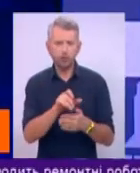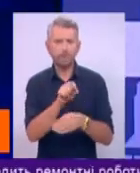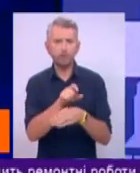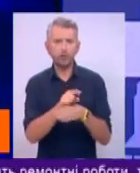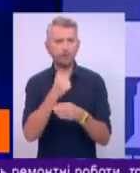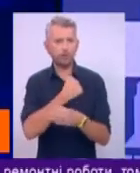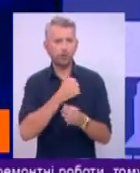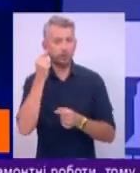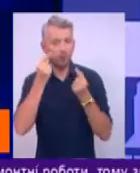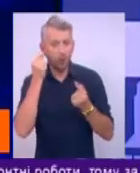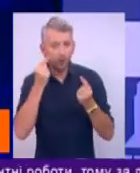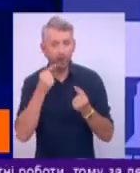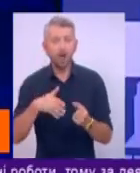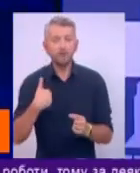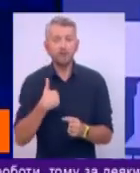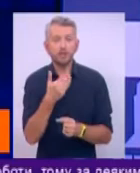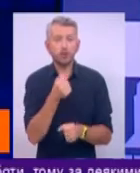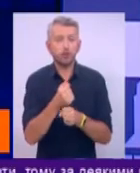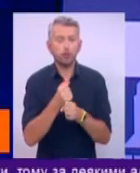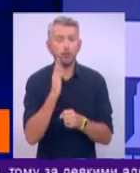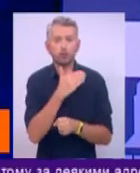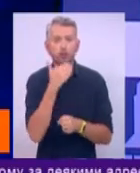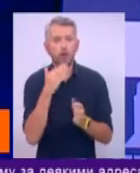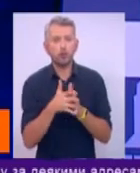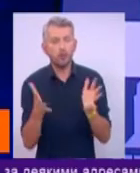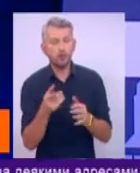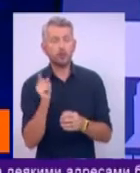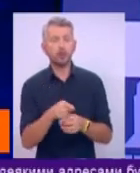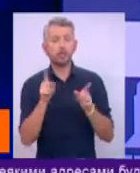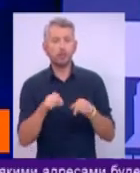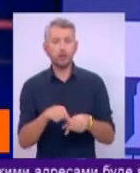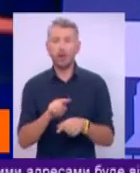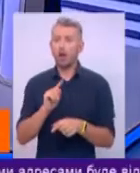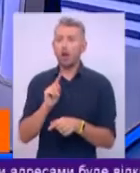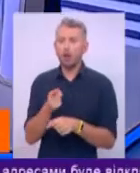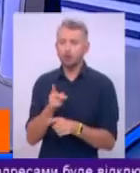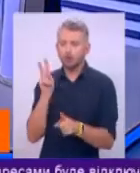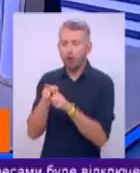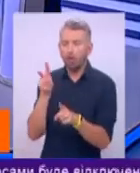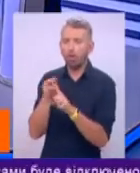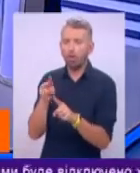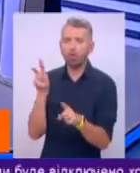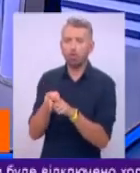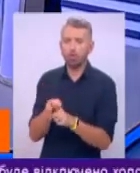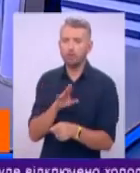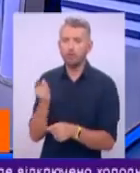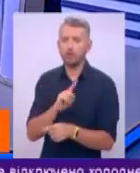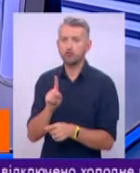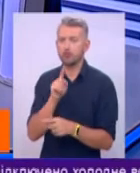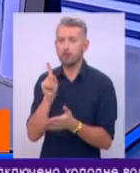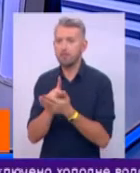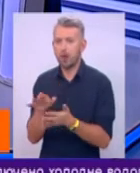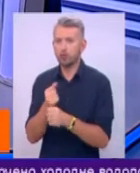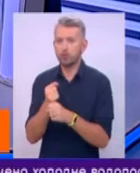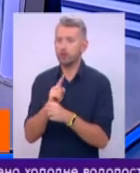військових психологів, ефективність їх роботи буде набагато більшою. І тоді ми теж будемо... А чому на них навішали не те, чого вони не мають робити? Чому